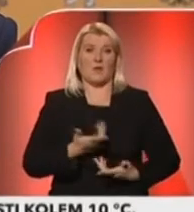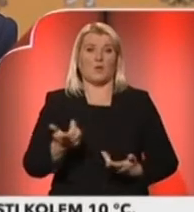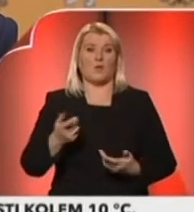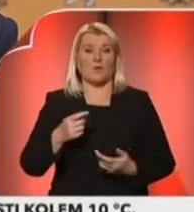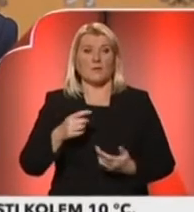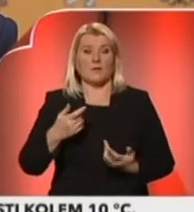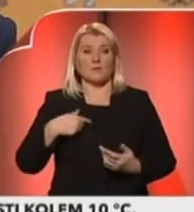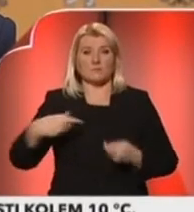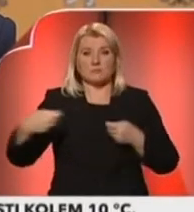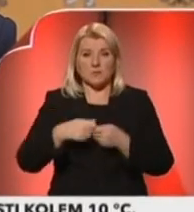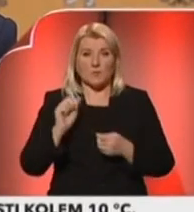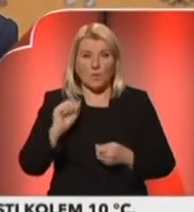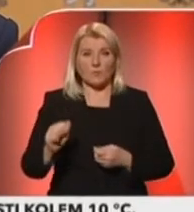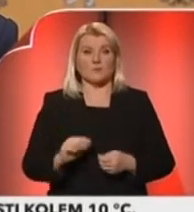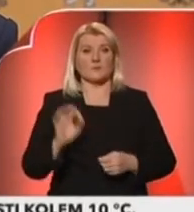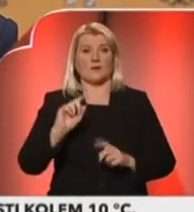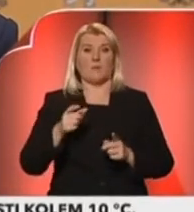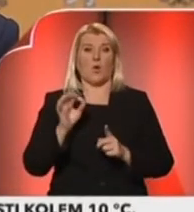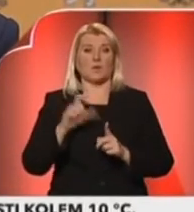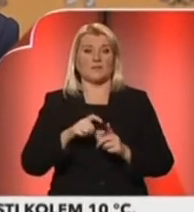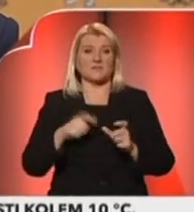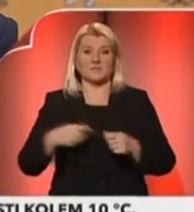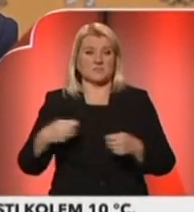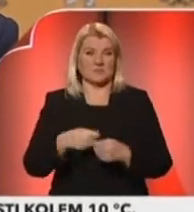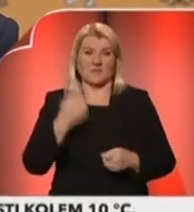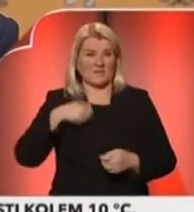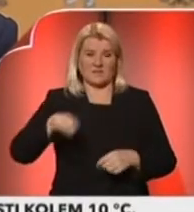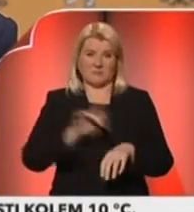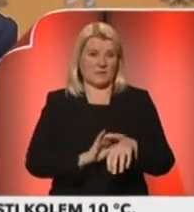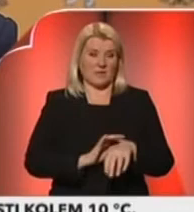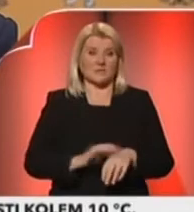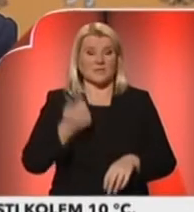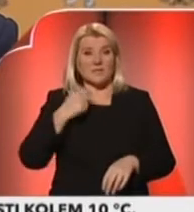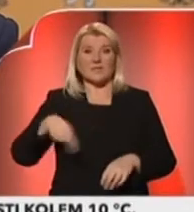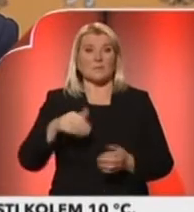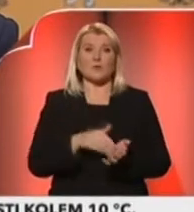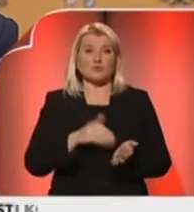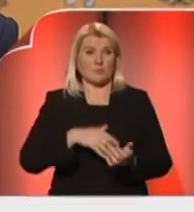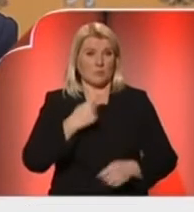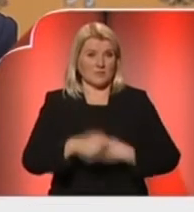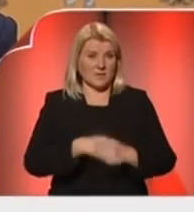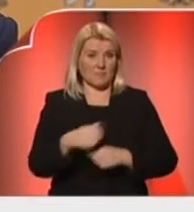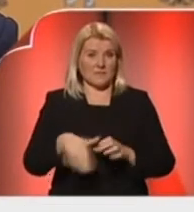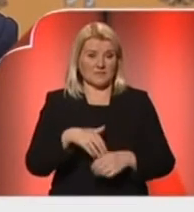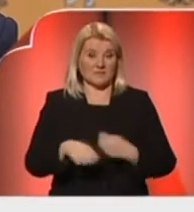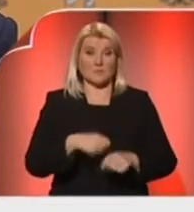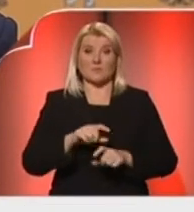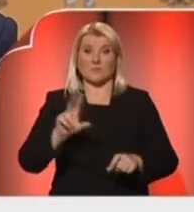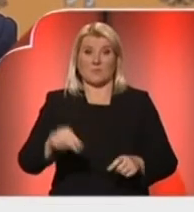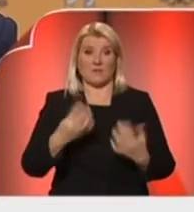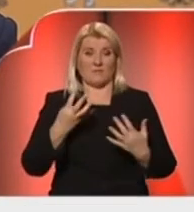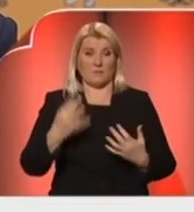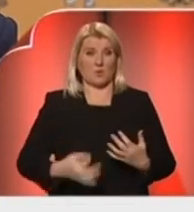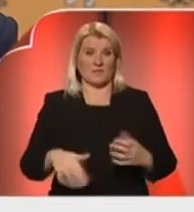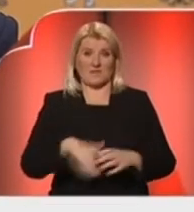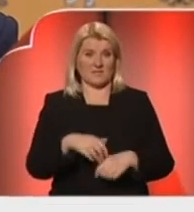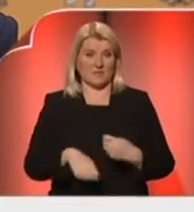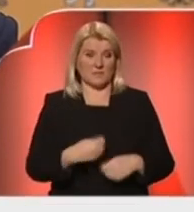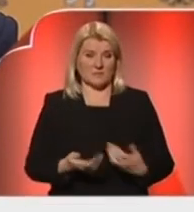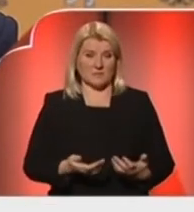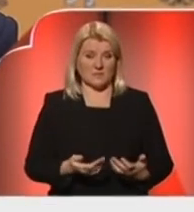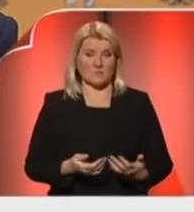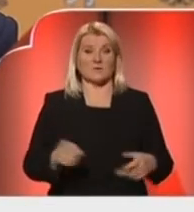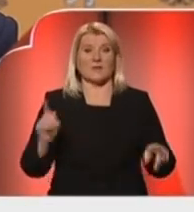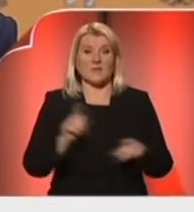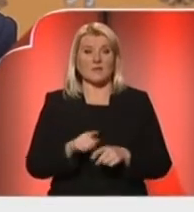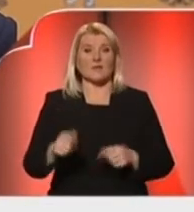vytvoříme koalici s ODS-kou nebo s komunisty. Oni potřebují zaměstnání, protože tam je 9% nezaměstnanost.